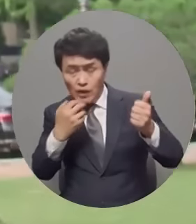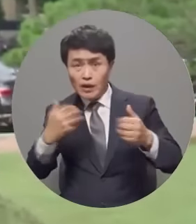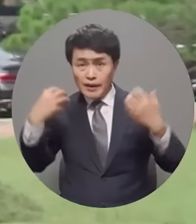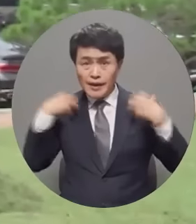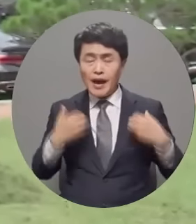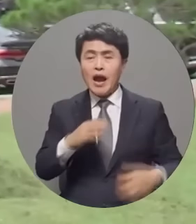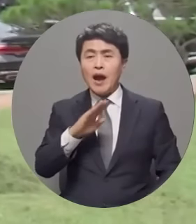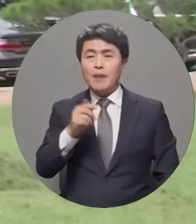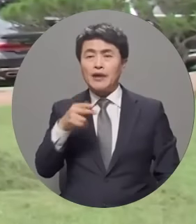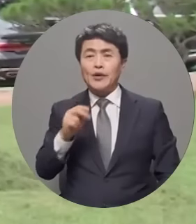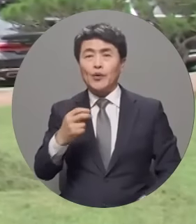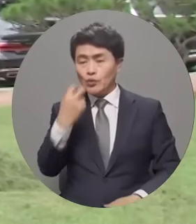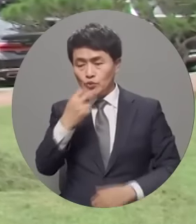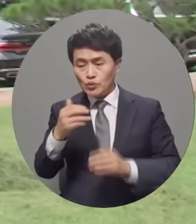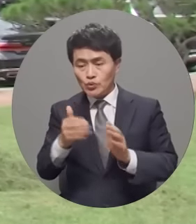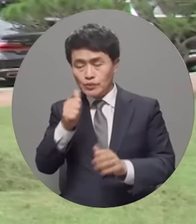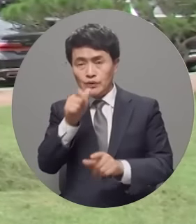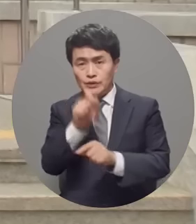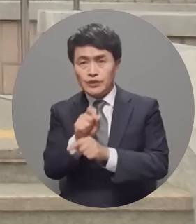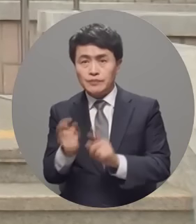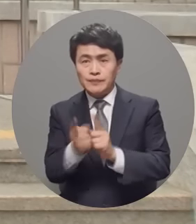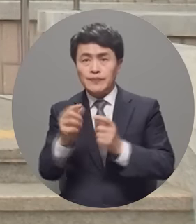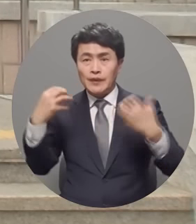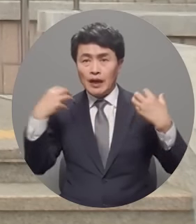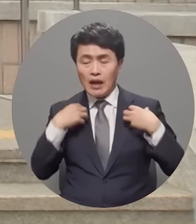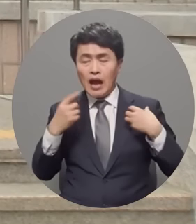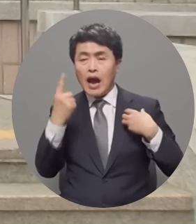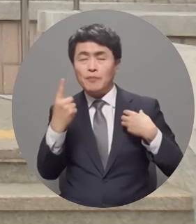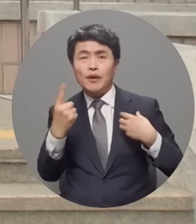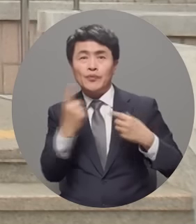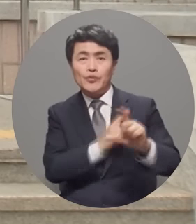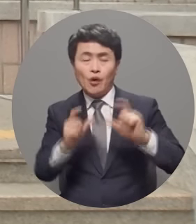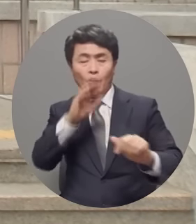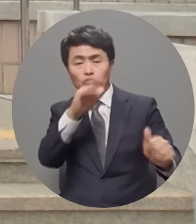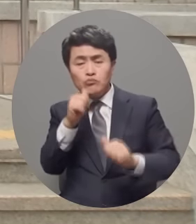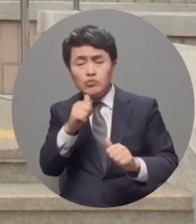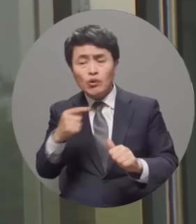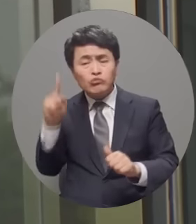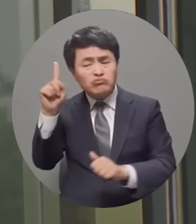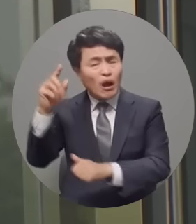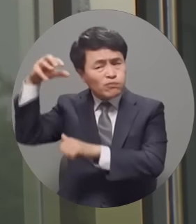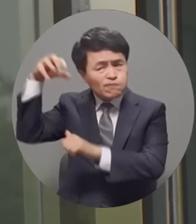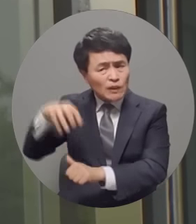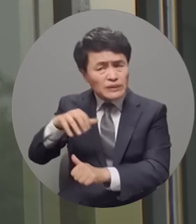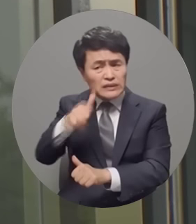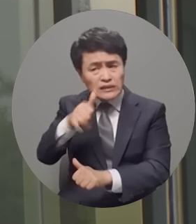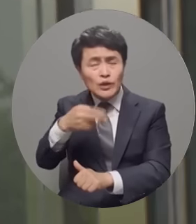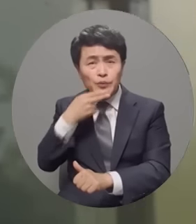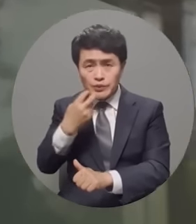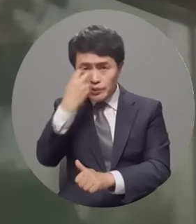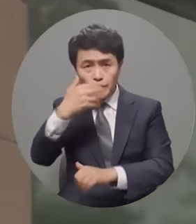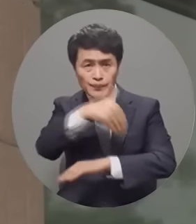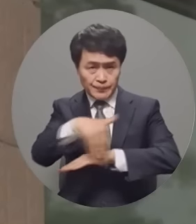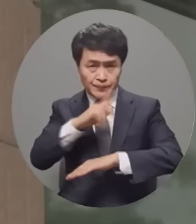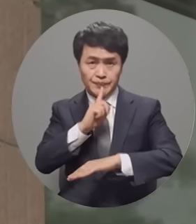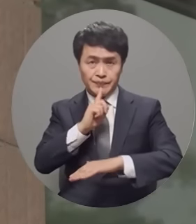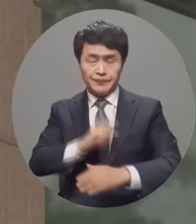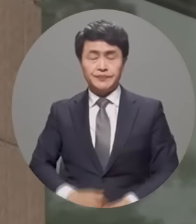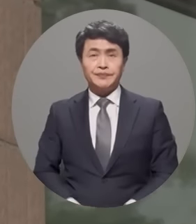전 국방부 조사본부장 직무대리를 한 차례 더 불러 외압 의혹 등을 수사할 계획입니다. MBC 뉴스